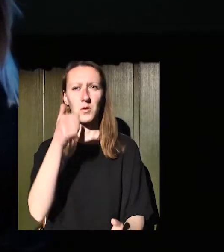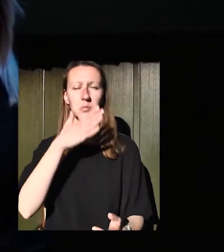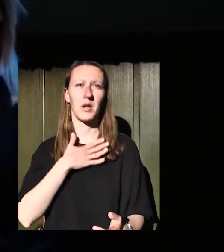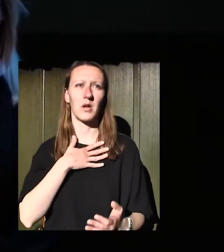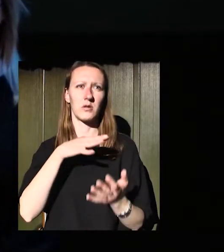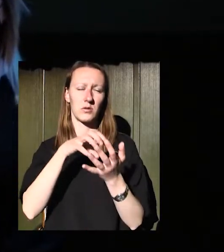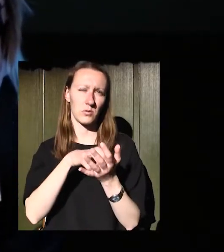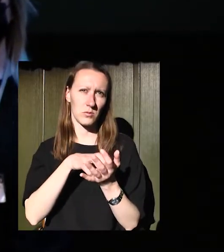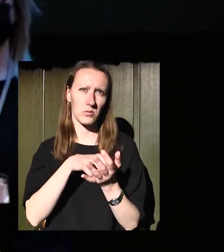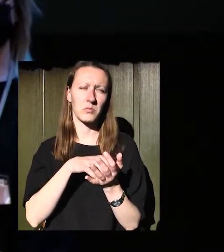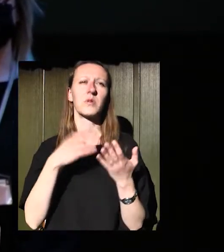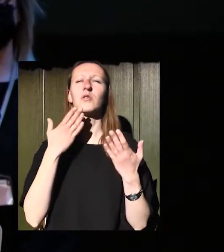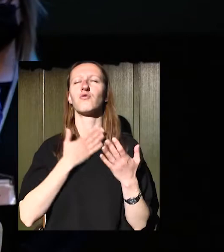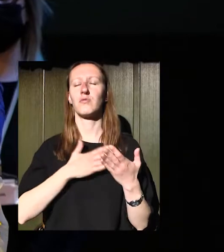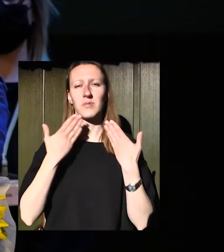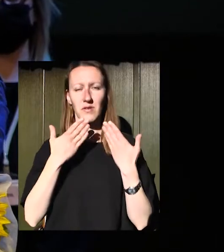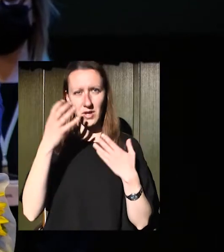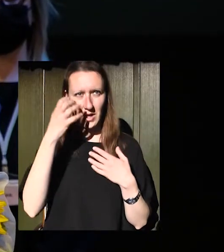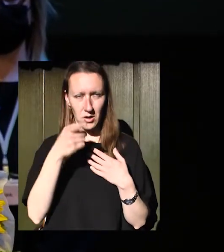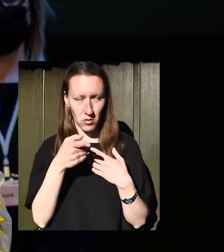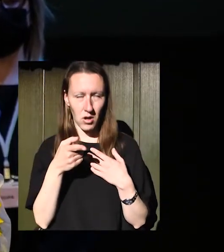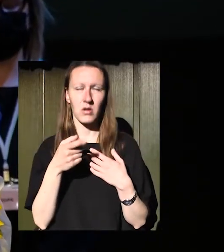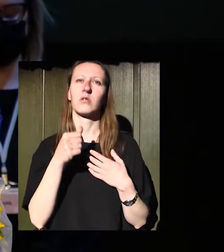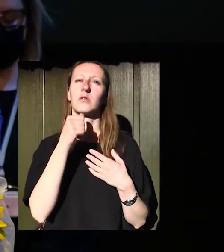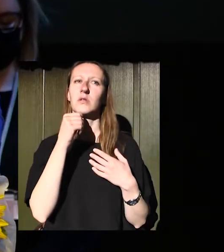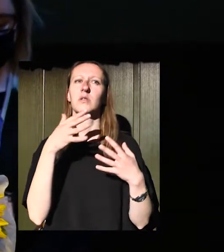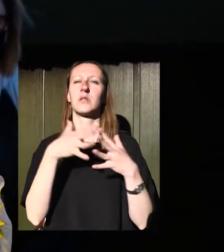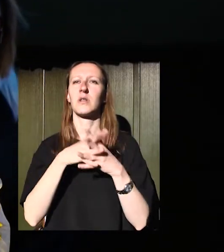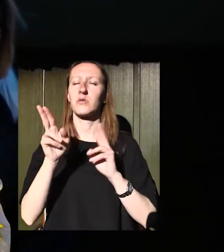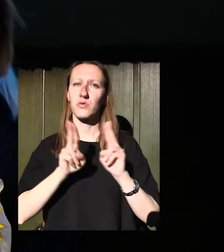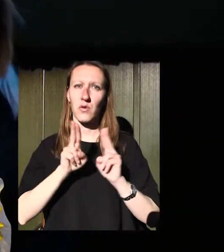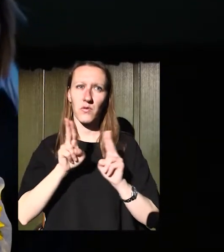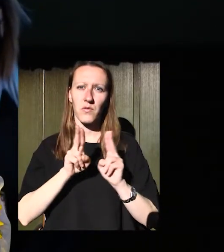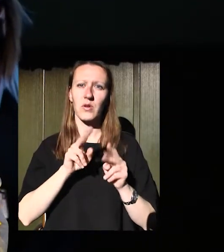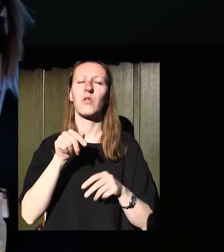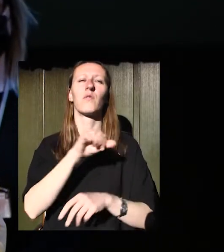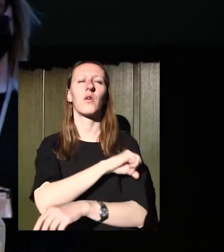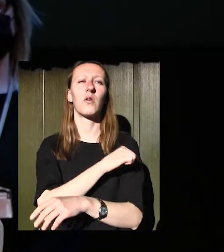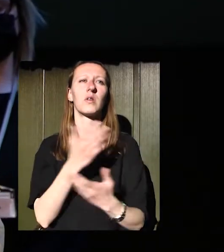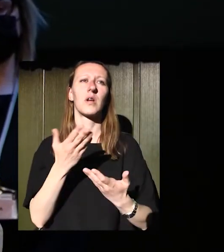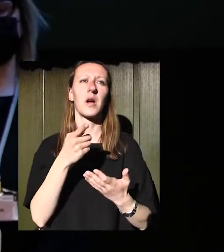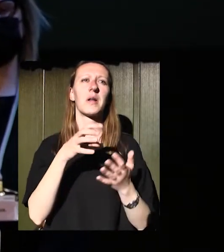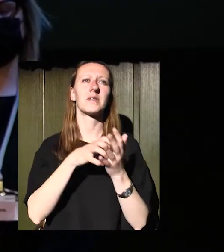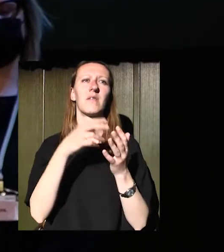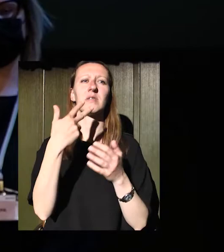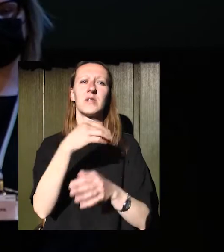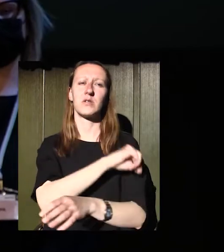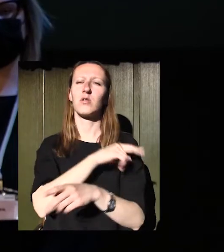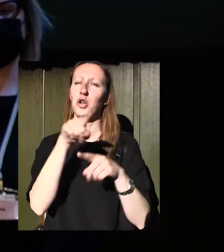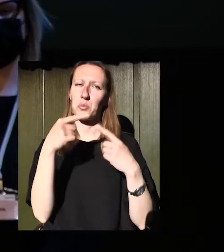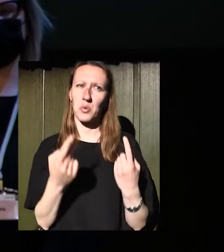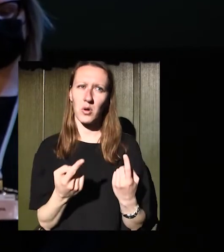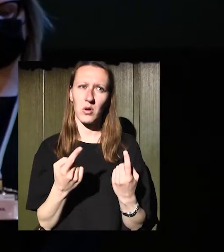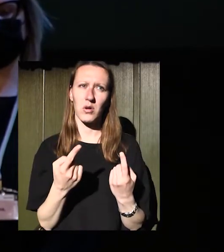U ime našeg odreda htio bih se zahvaliti gradonačelniku i gradskom vijeću u ovoj godini kada odred slavi 30